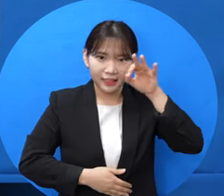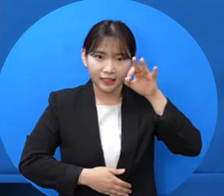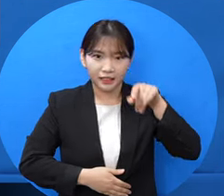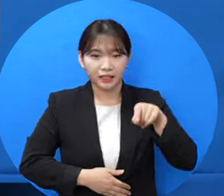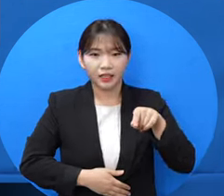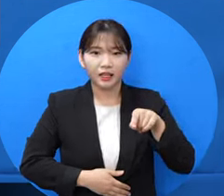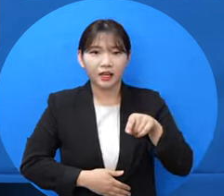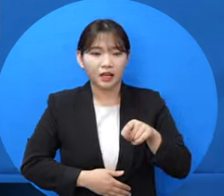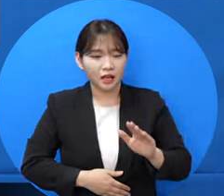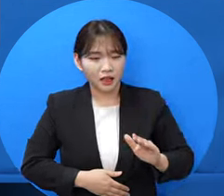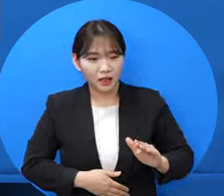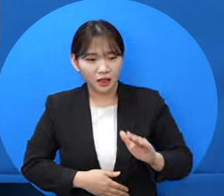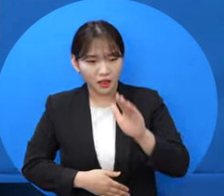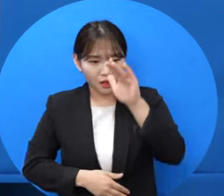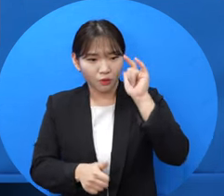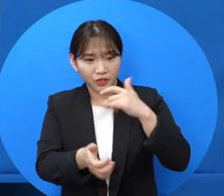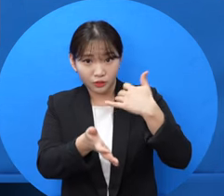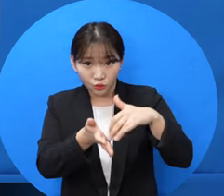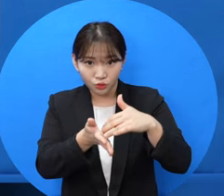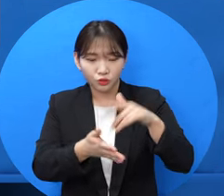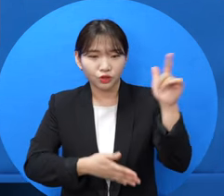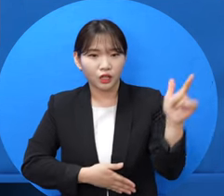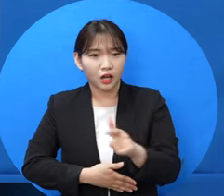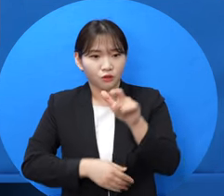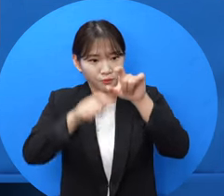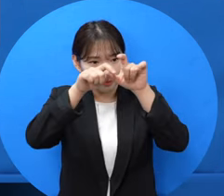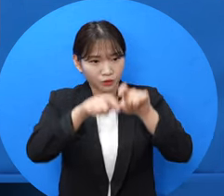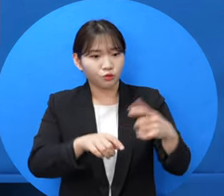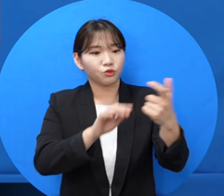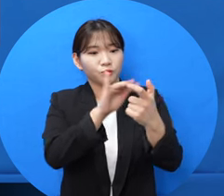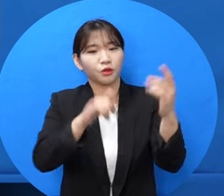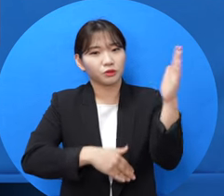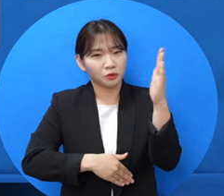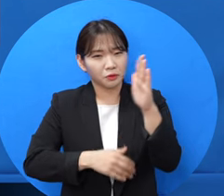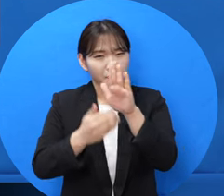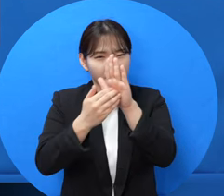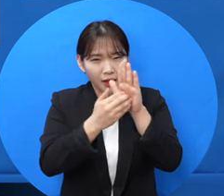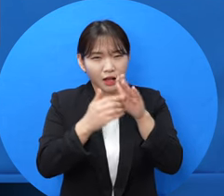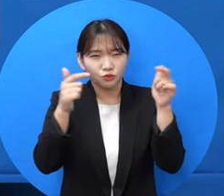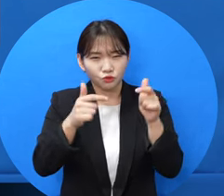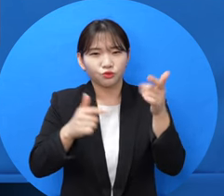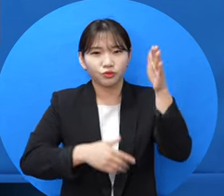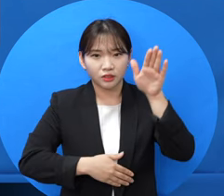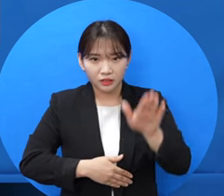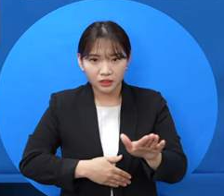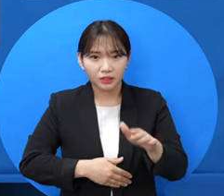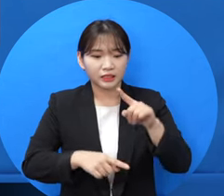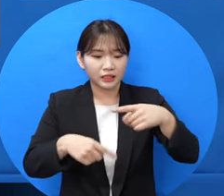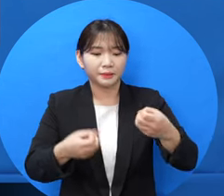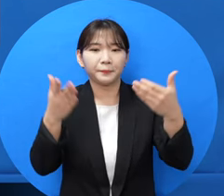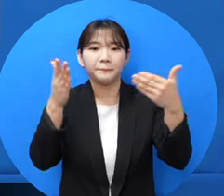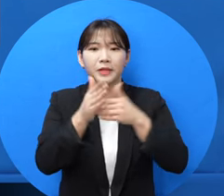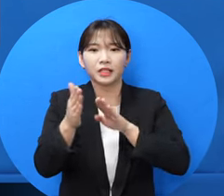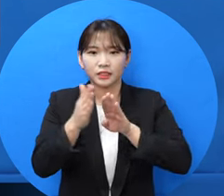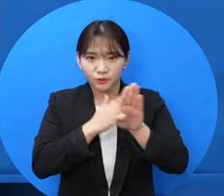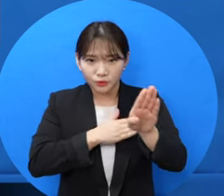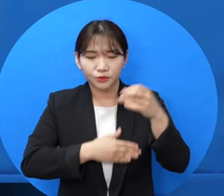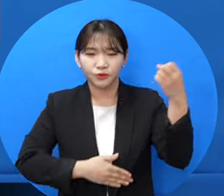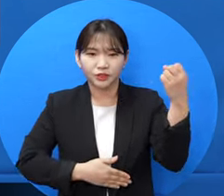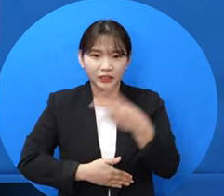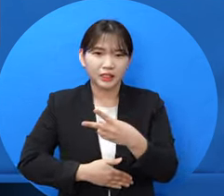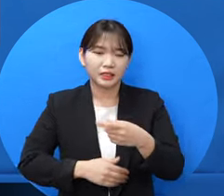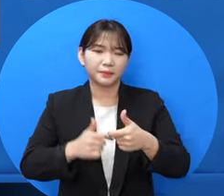발굴하면서 가파른 상승세를 하루 평균 60여 명 선으로 억제 했으나 설 여러가지 나면서